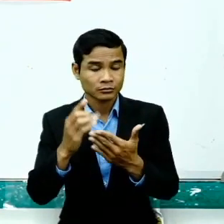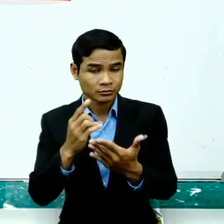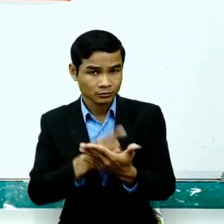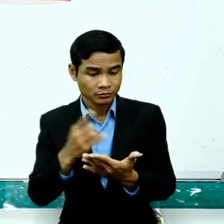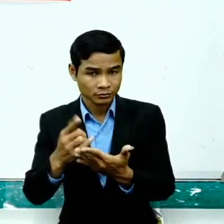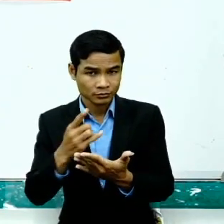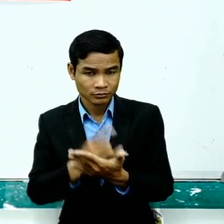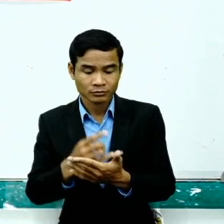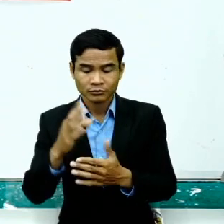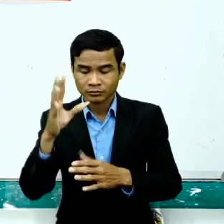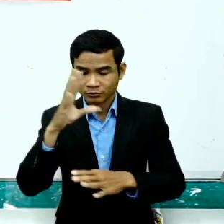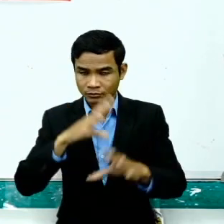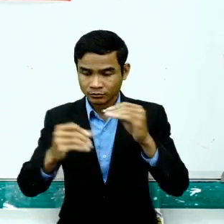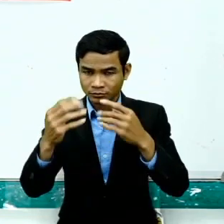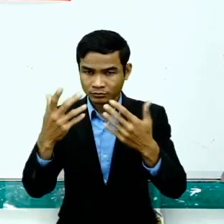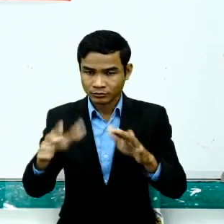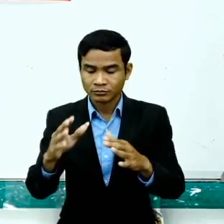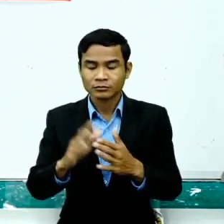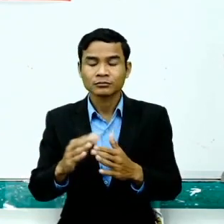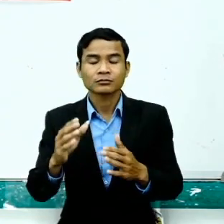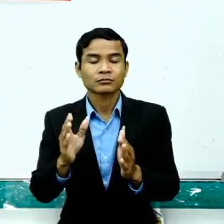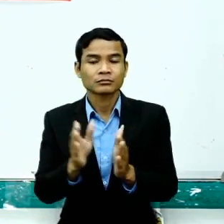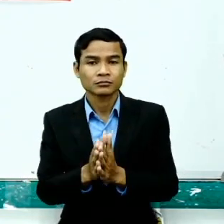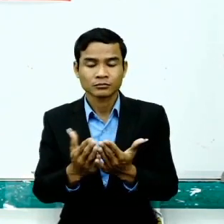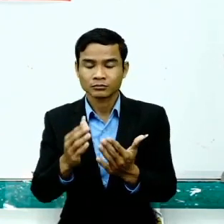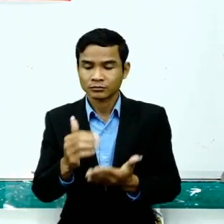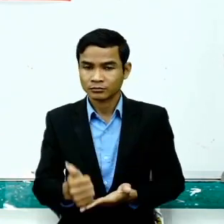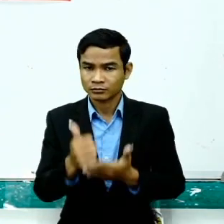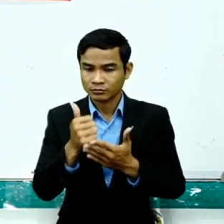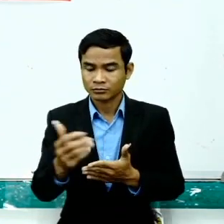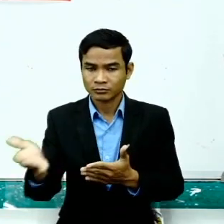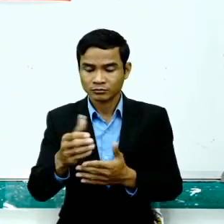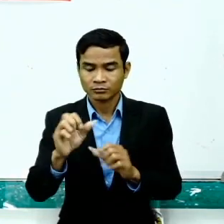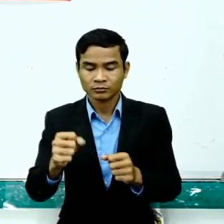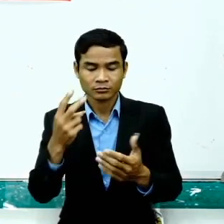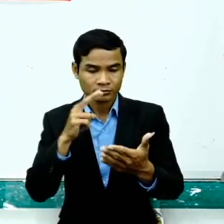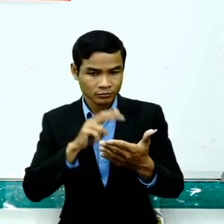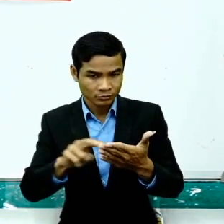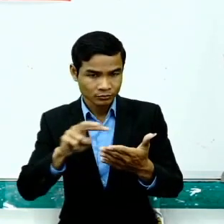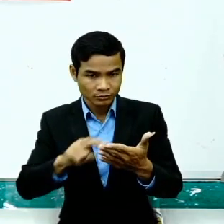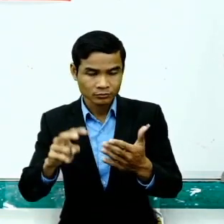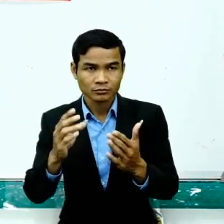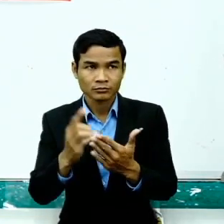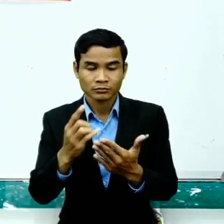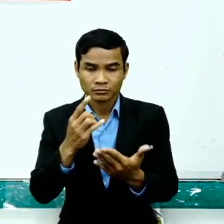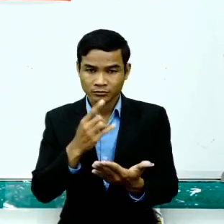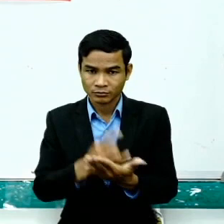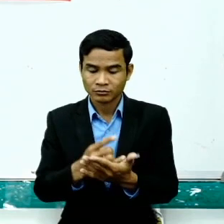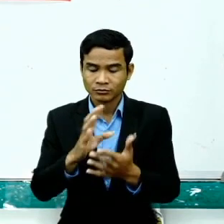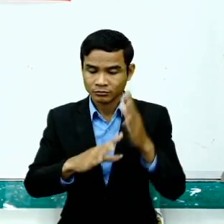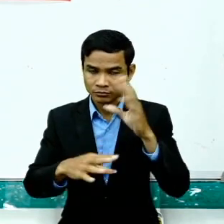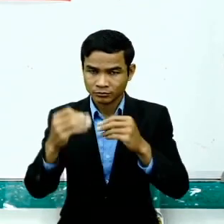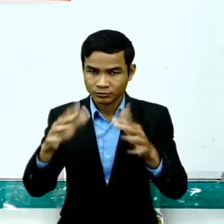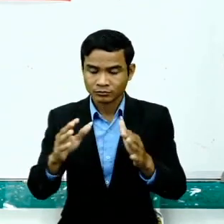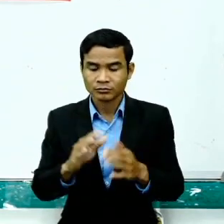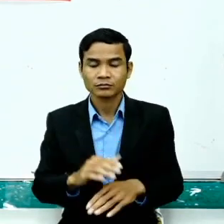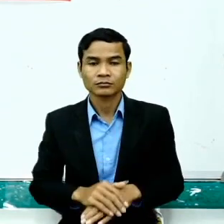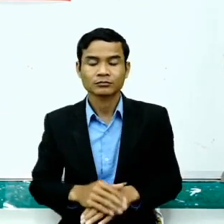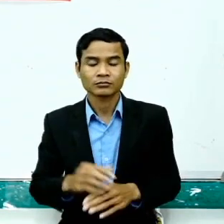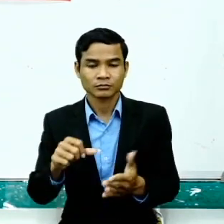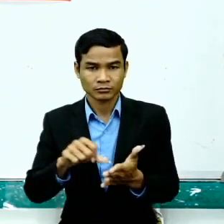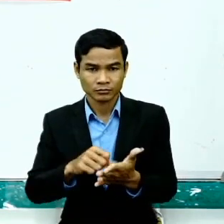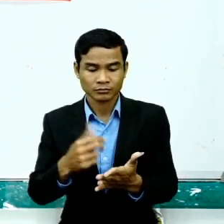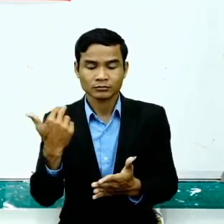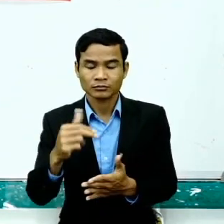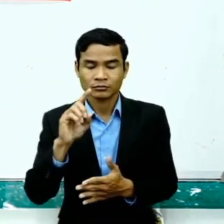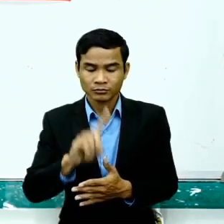dương bàn riêng rụi hái nè con chà nơi xếp hơi chùm núi chà con trời an chà mê riêng đầy dương riêng rụi hái cứ chà ở nơi tùm